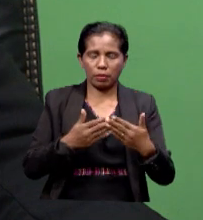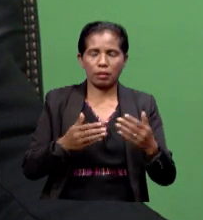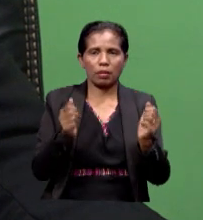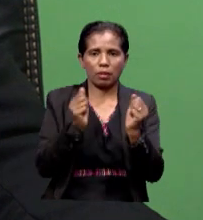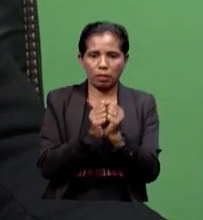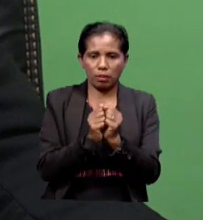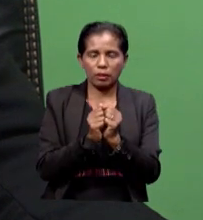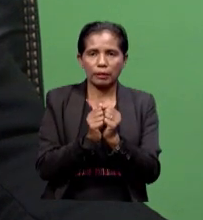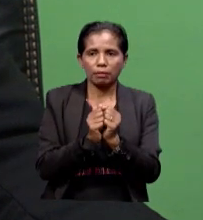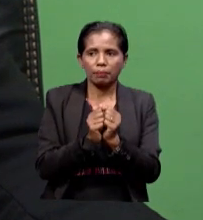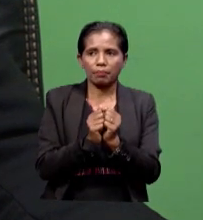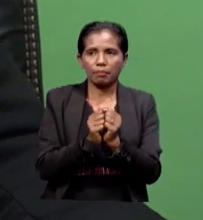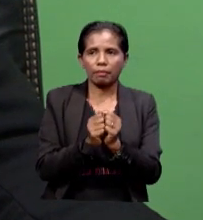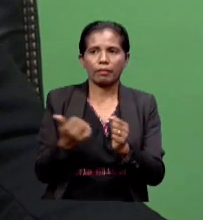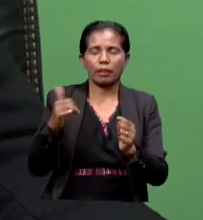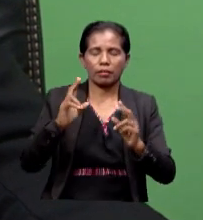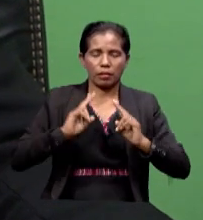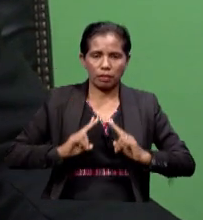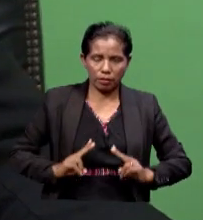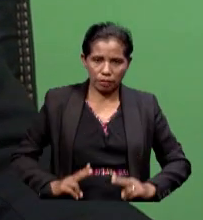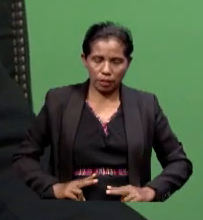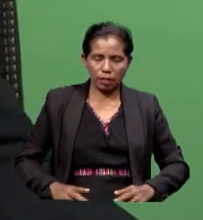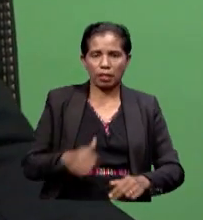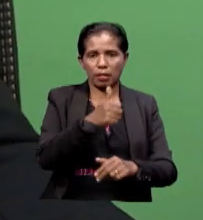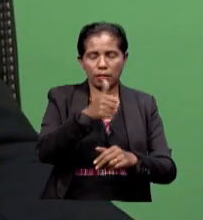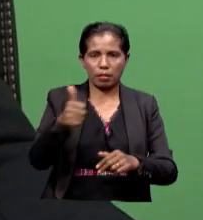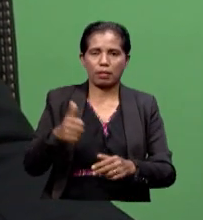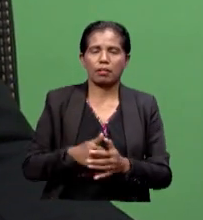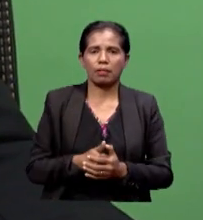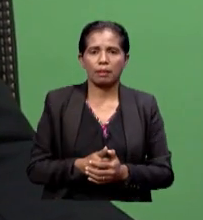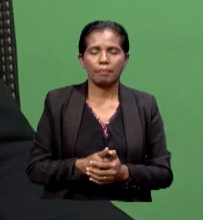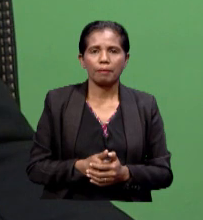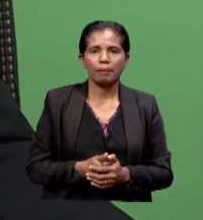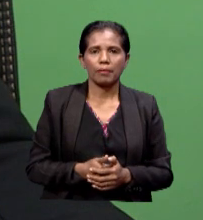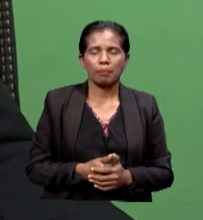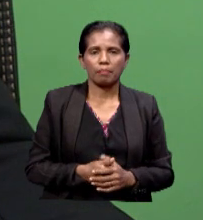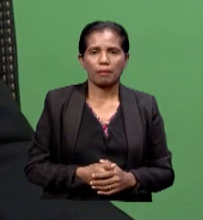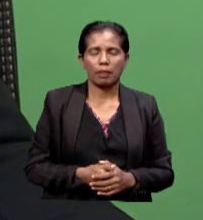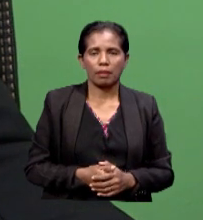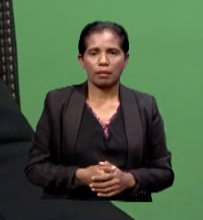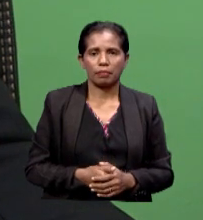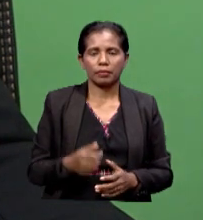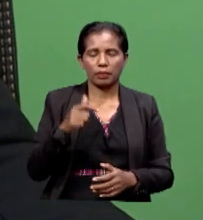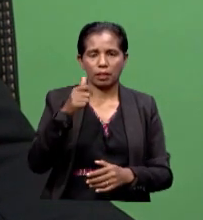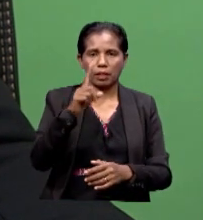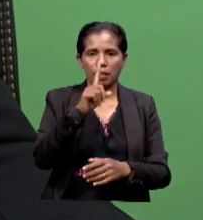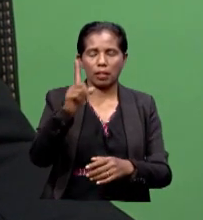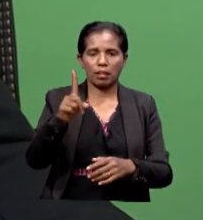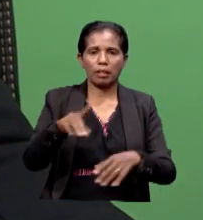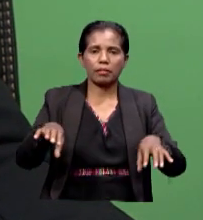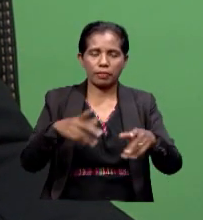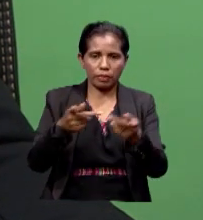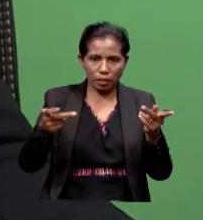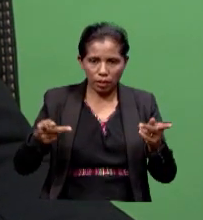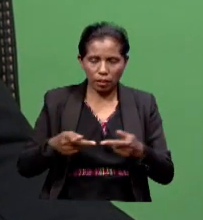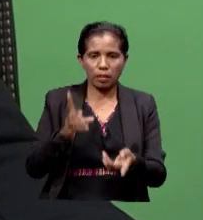sirania uniforme di daknya salah persaunya iya ba obstetrinian iya i